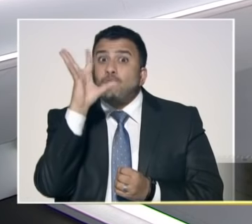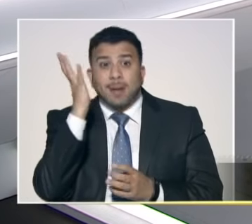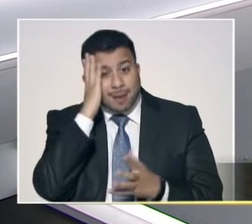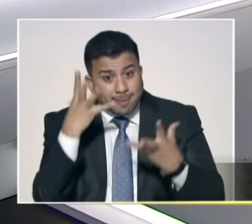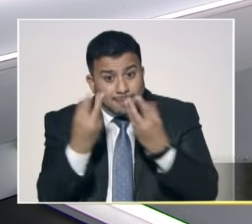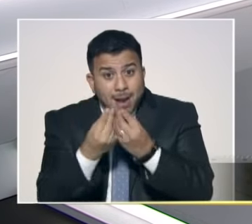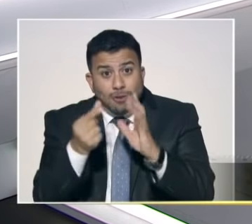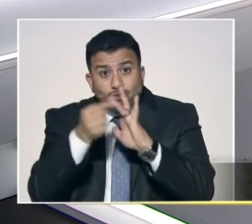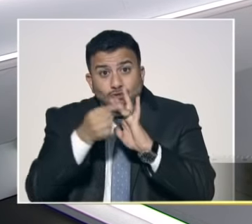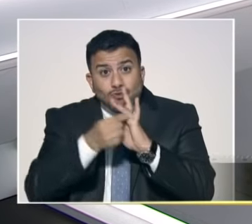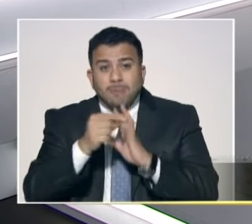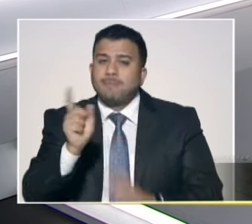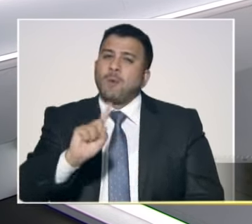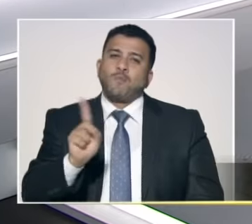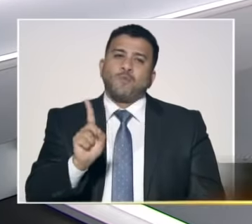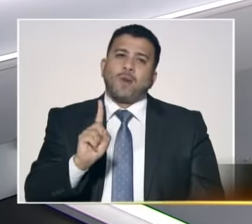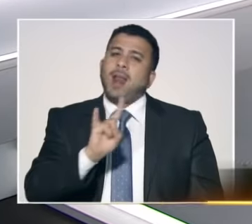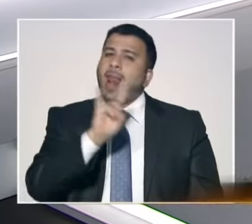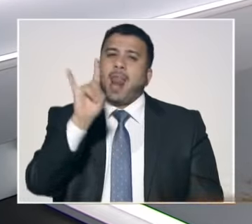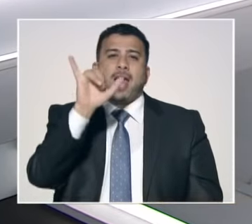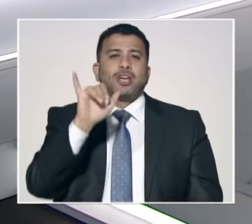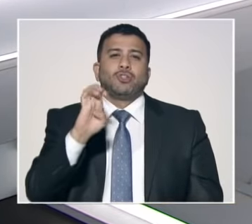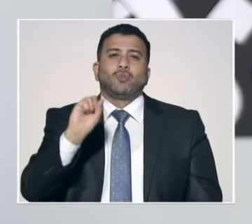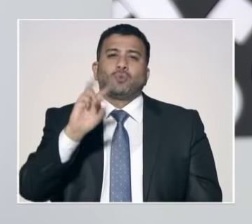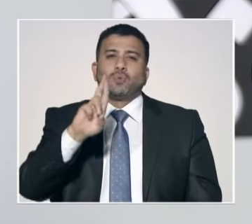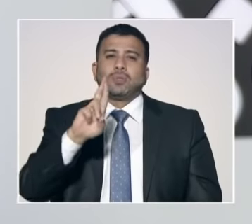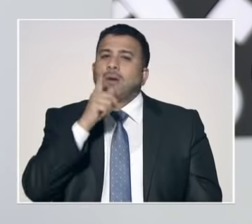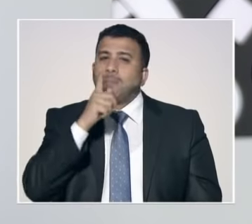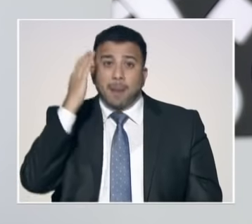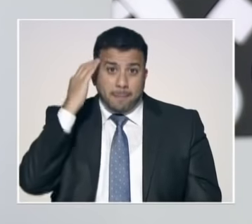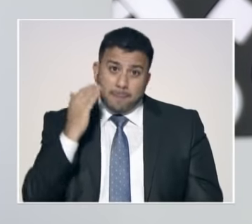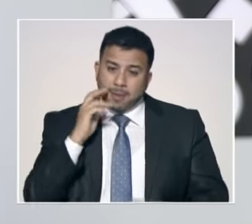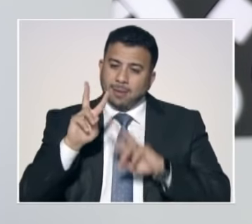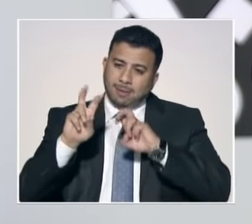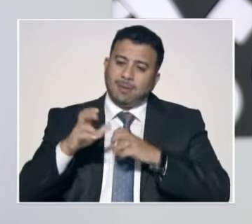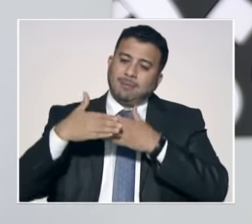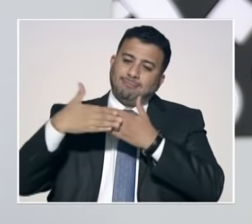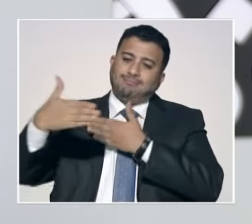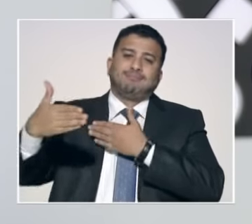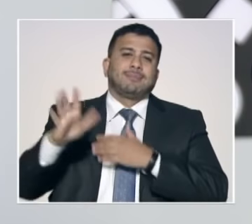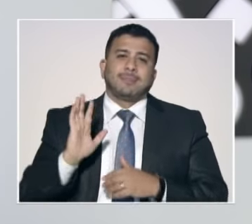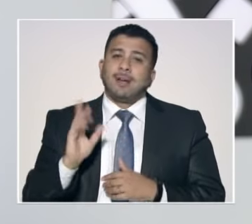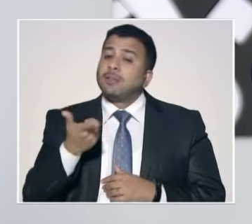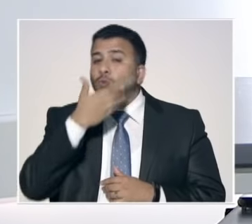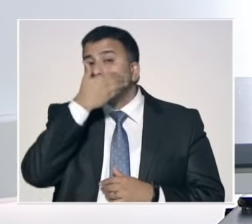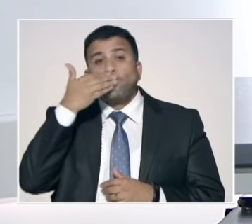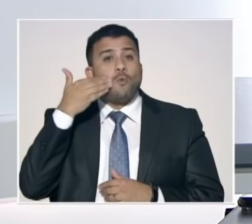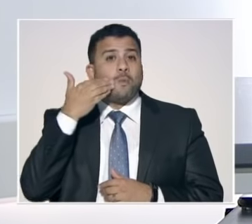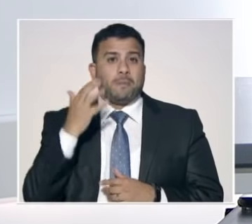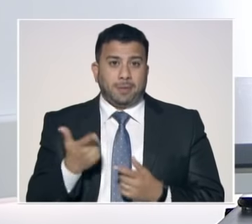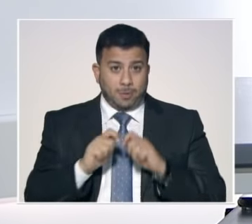محل الصيام، ويمتنع الصائم عن الأكل وعن الشرب وعن الجماع وعن باقي المفطرات.